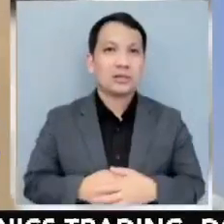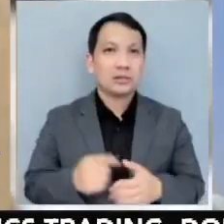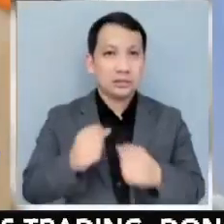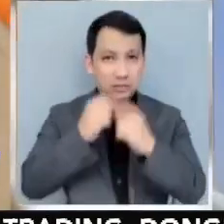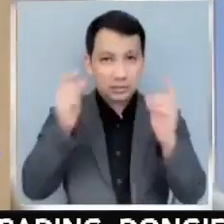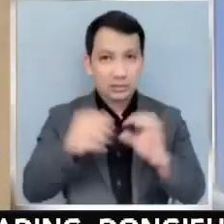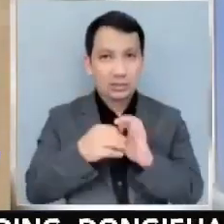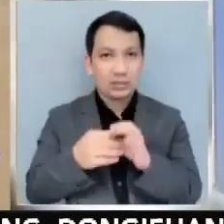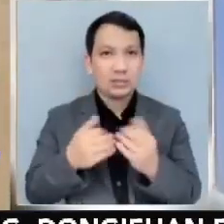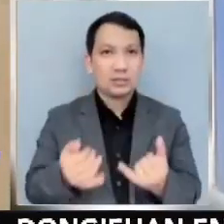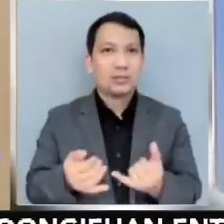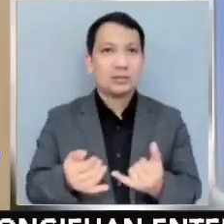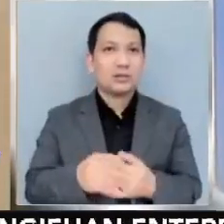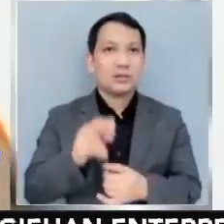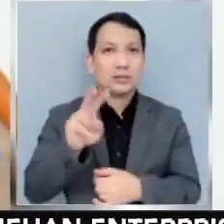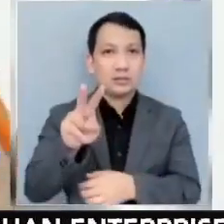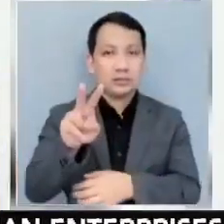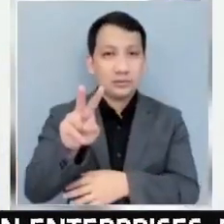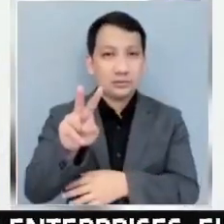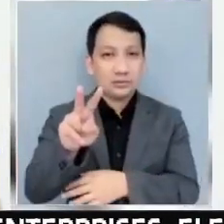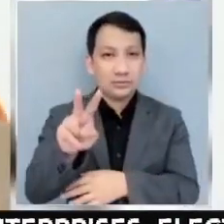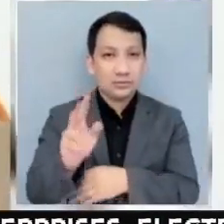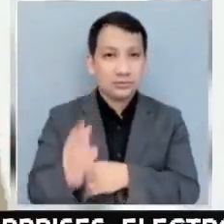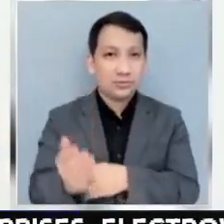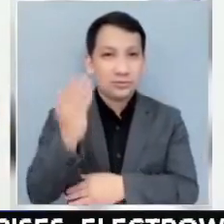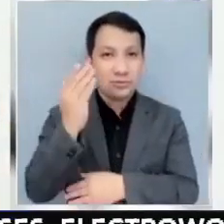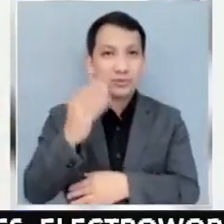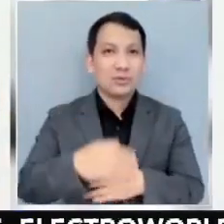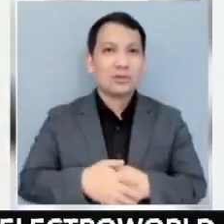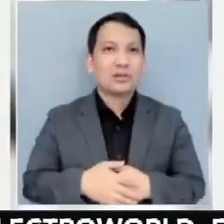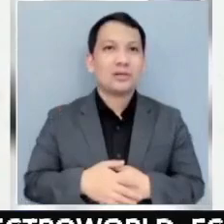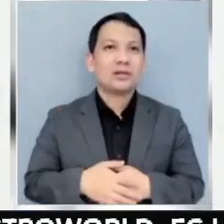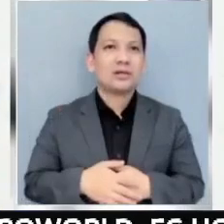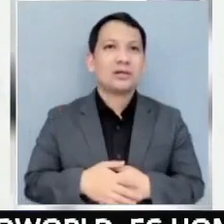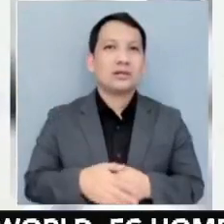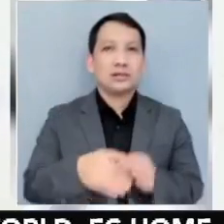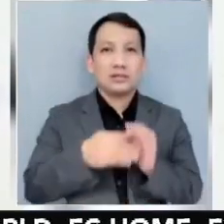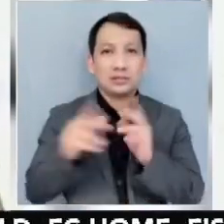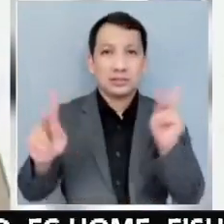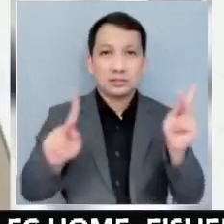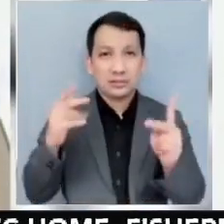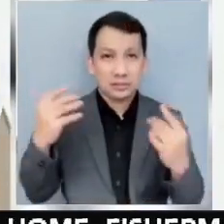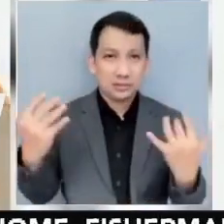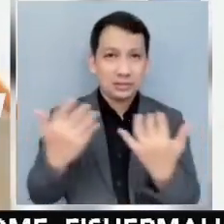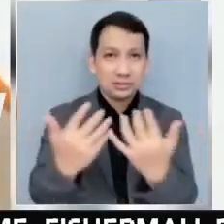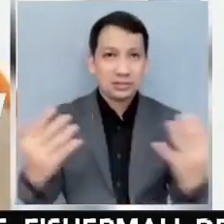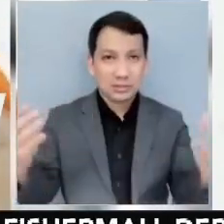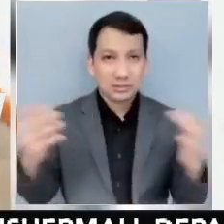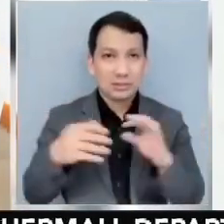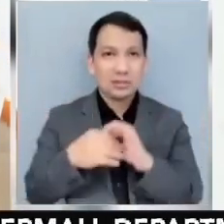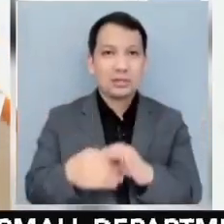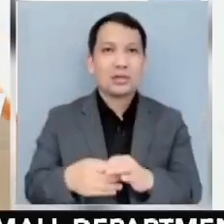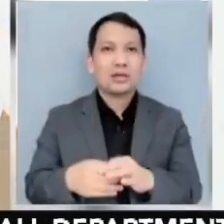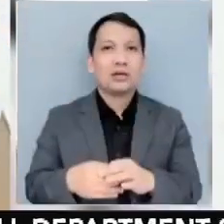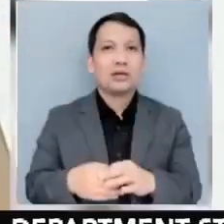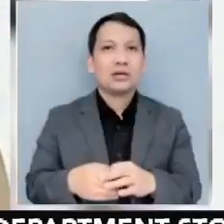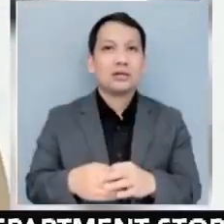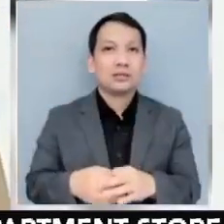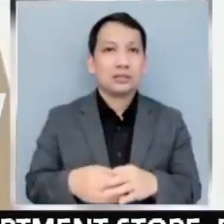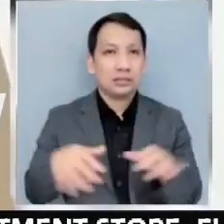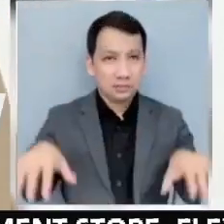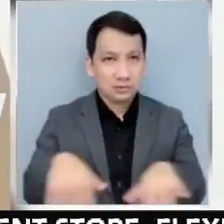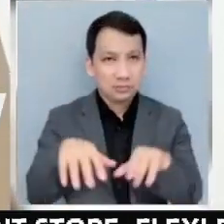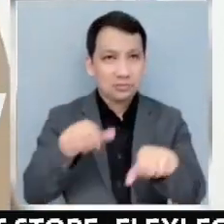ngayon, 2 a.m. na pala. Nakakahawa yung energy ng mga tao sa paligid na game talaga sila mag-work.